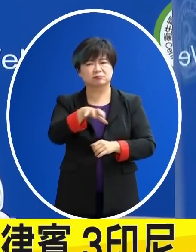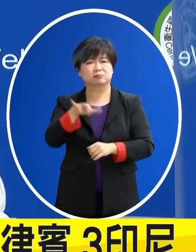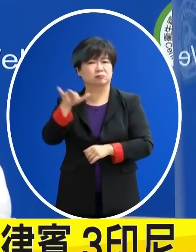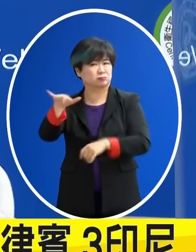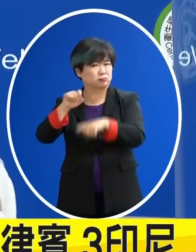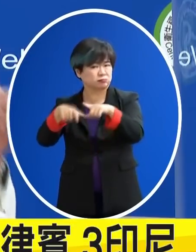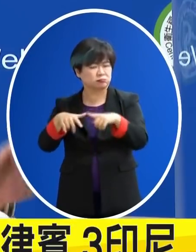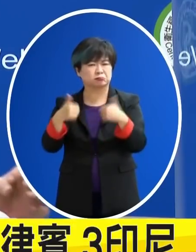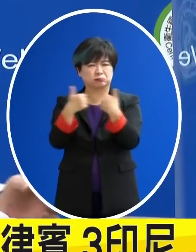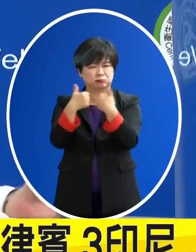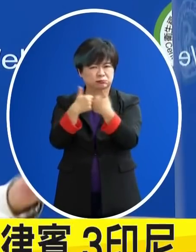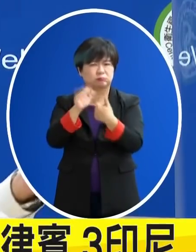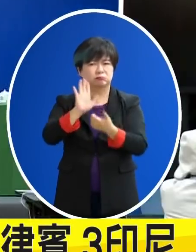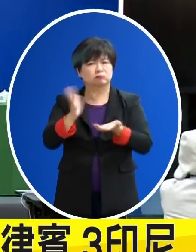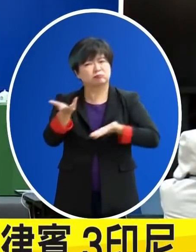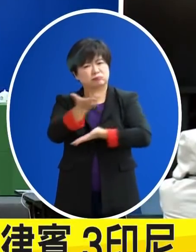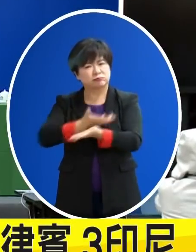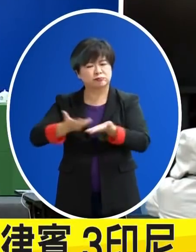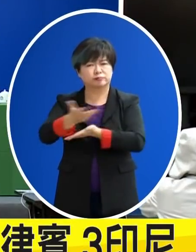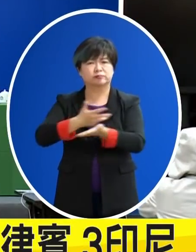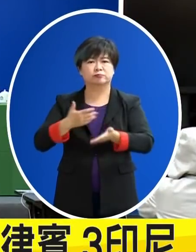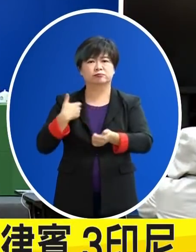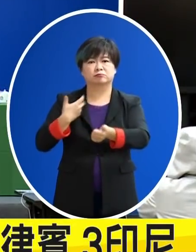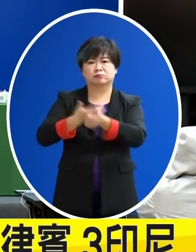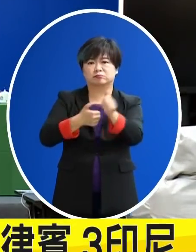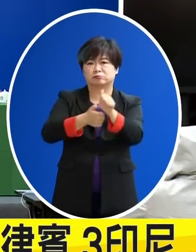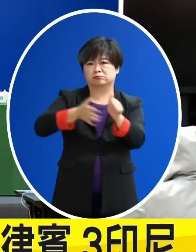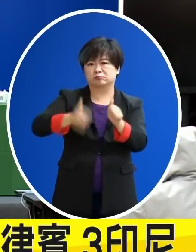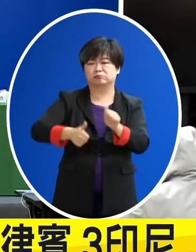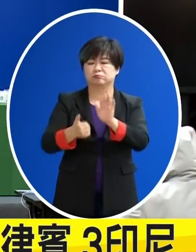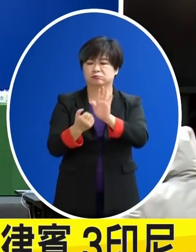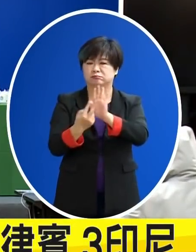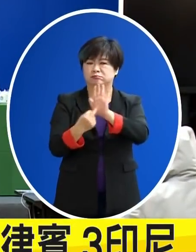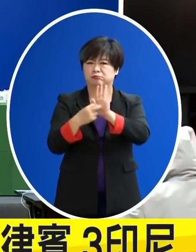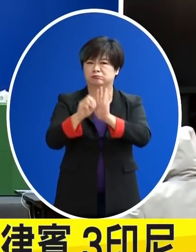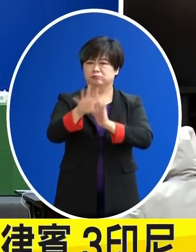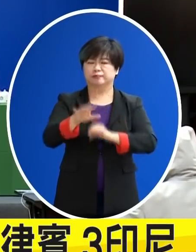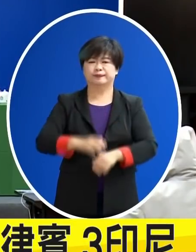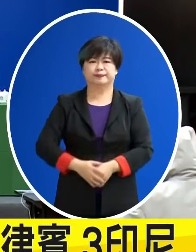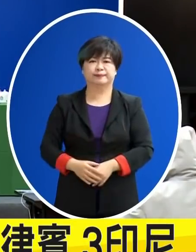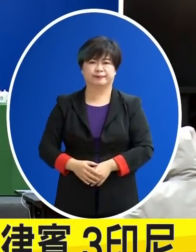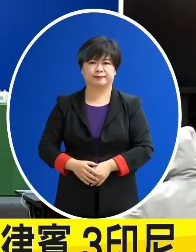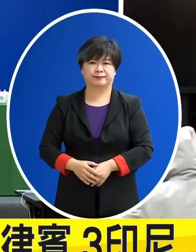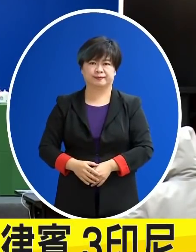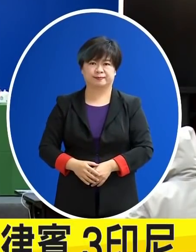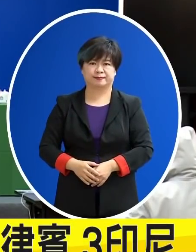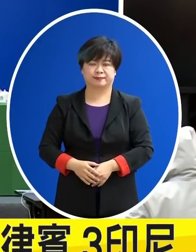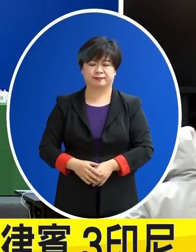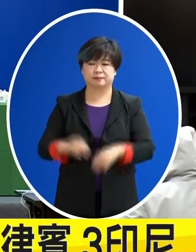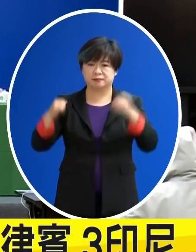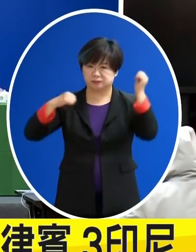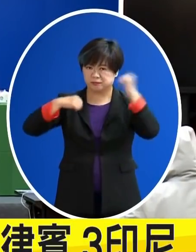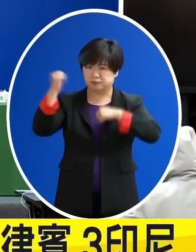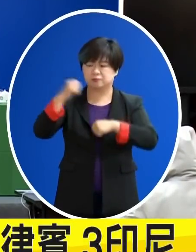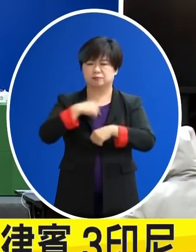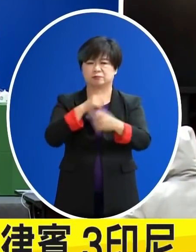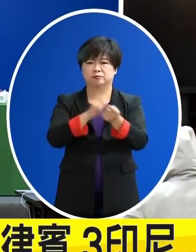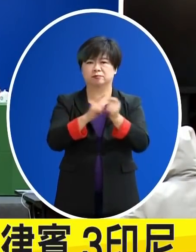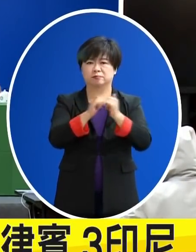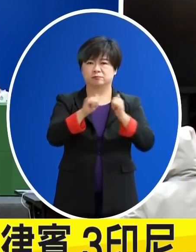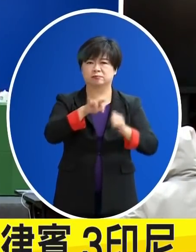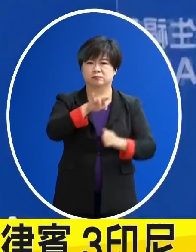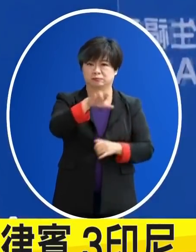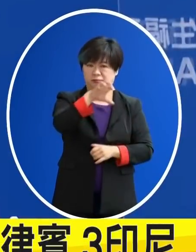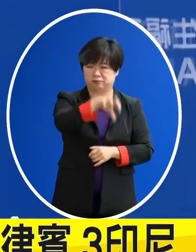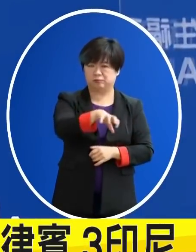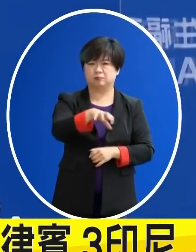也开了会，好，那我们是请副指挥官跟我们报告一下。 好，今天早上我们也跟民航局